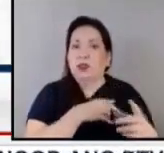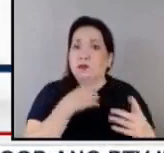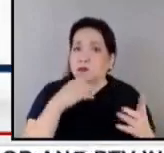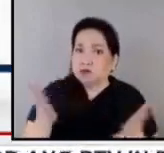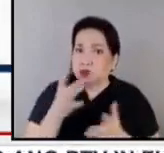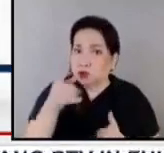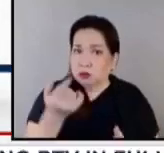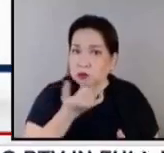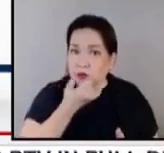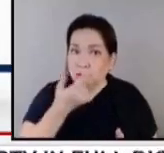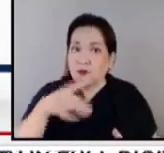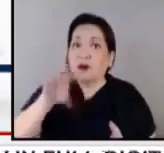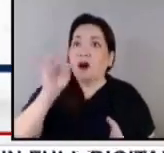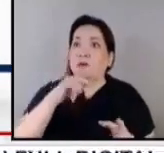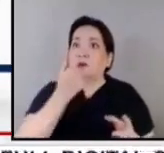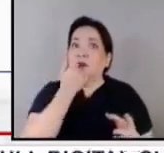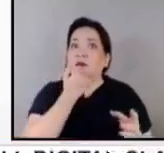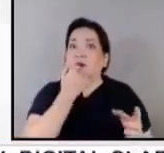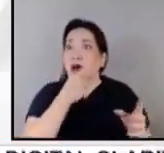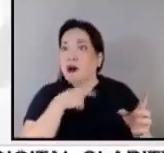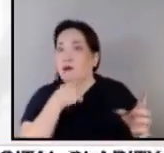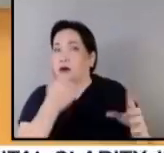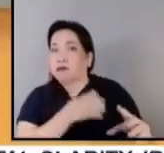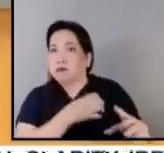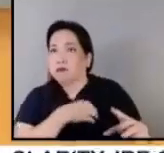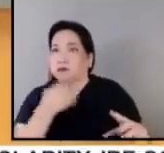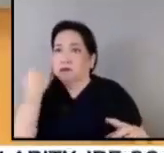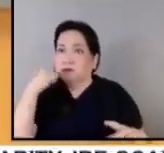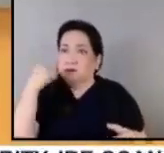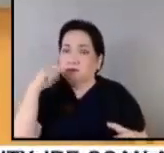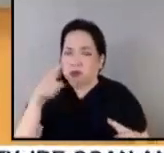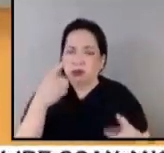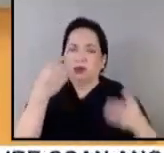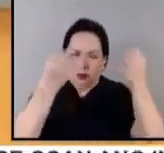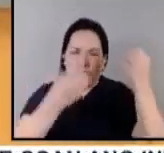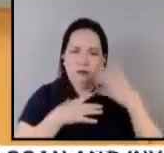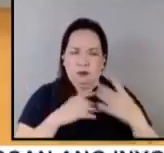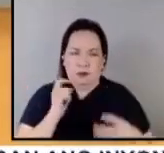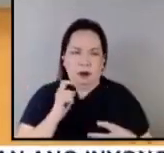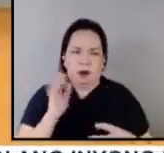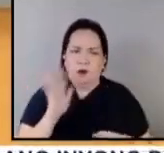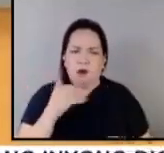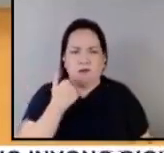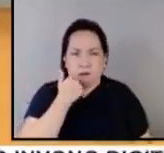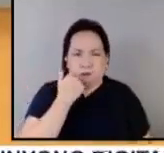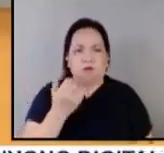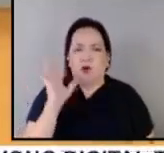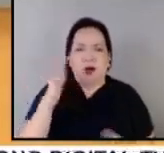at pagmamalabis sa kanilang hanay. Joshua Garcia, para sa Morning Show ng Bayan, Rise and Shine, Pilipinas.